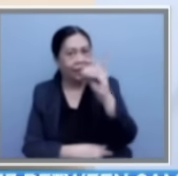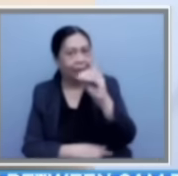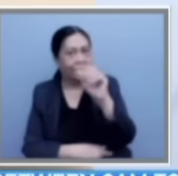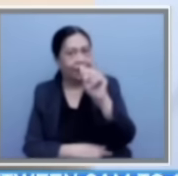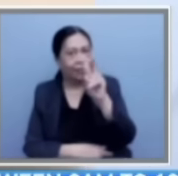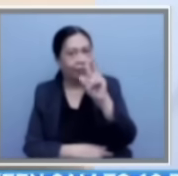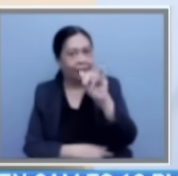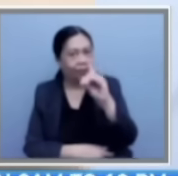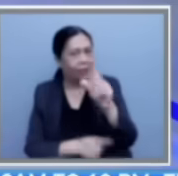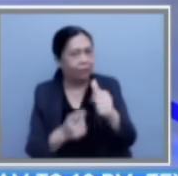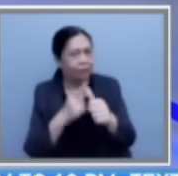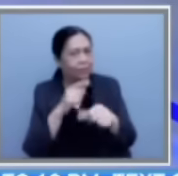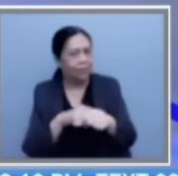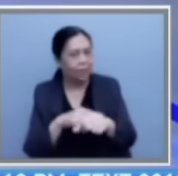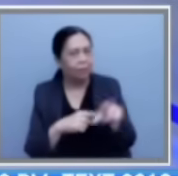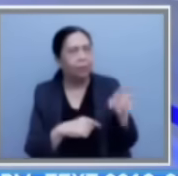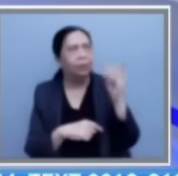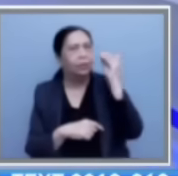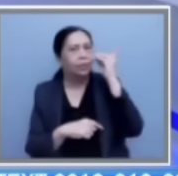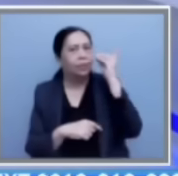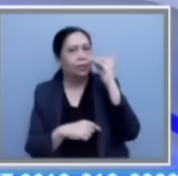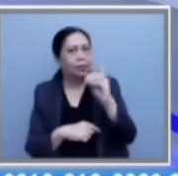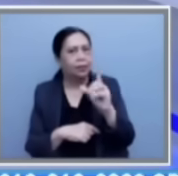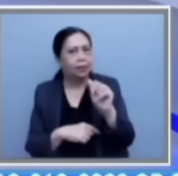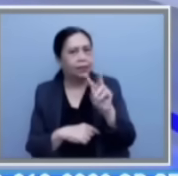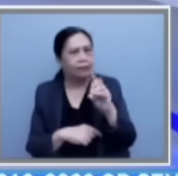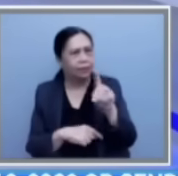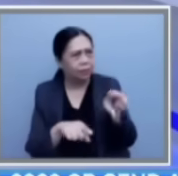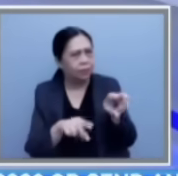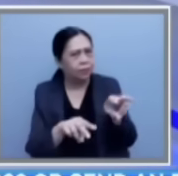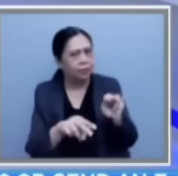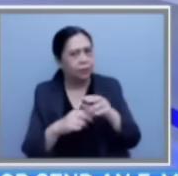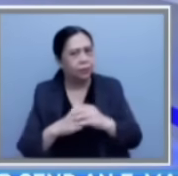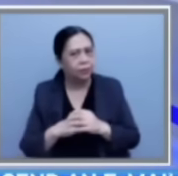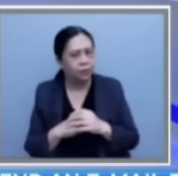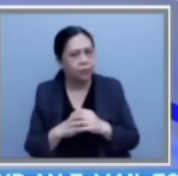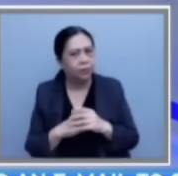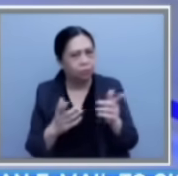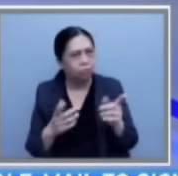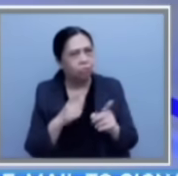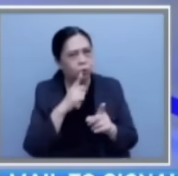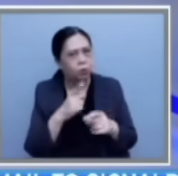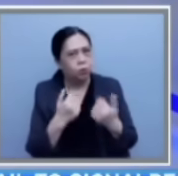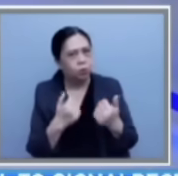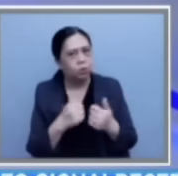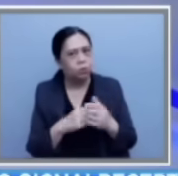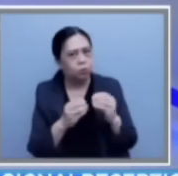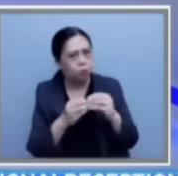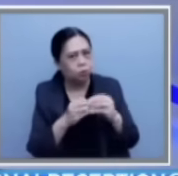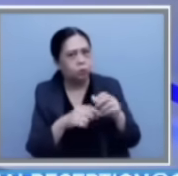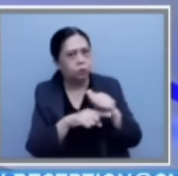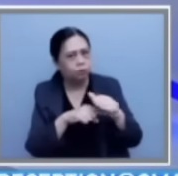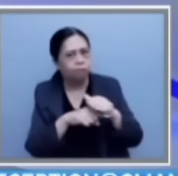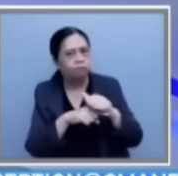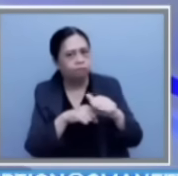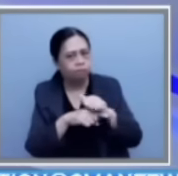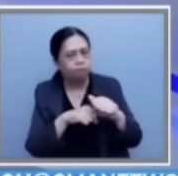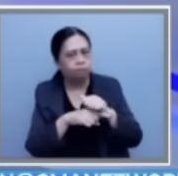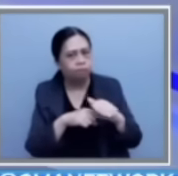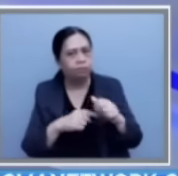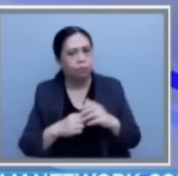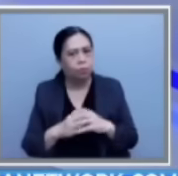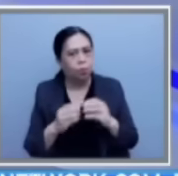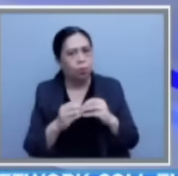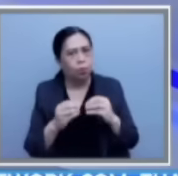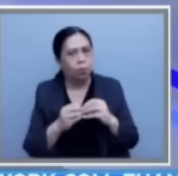so so so kay David Ah si David Ah nakikita ko kay David he will go places so hasa pa hasa so more